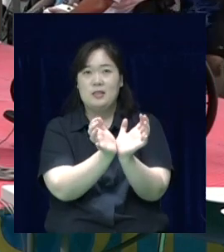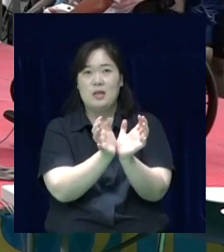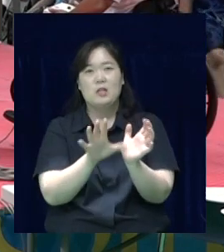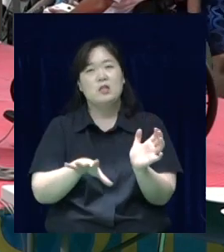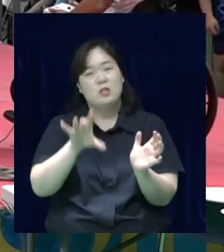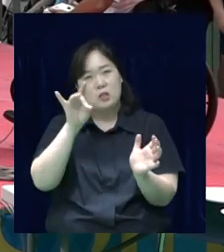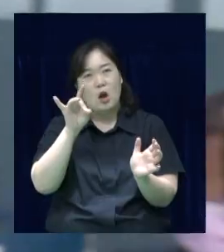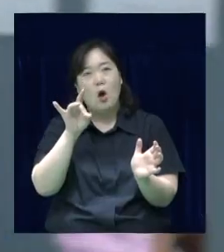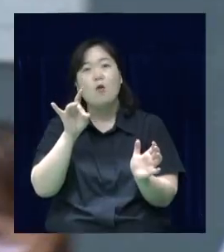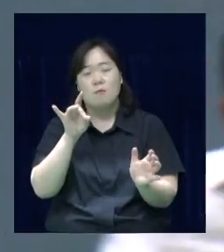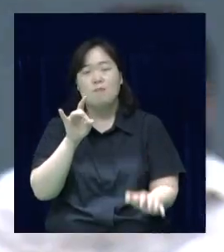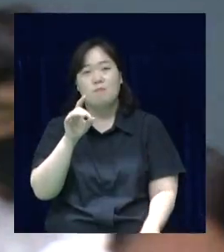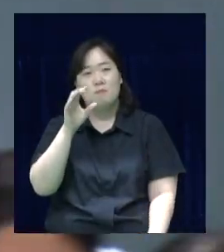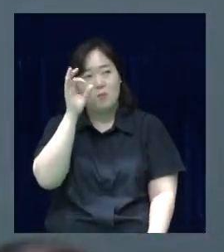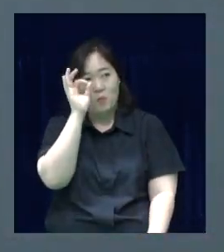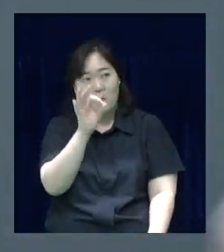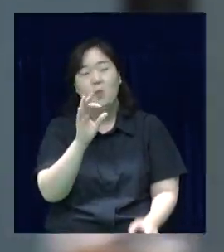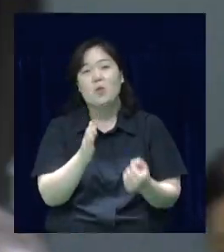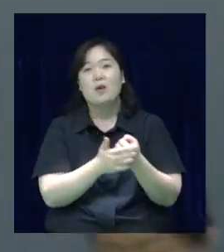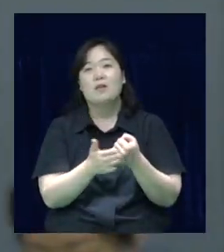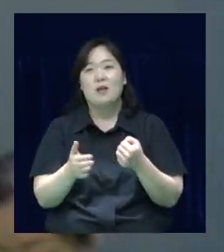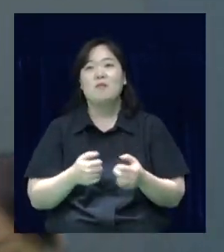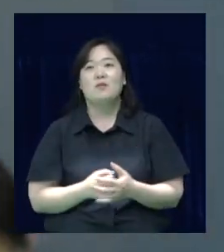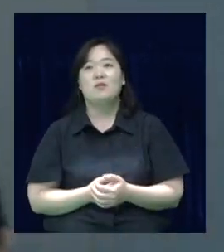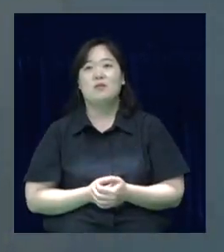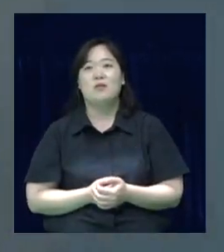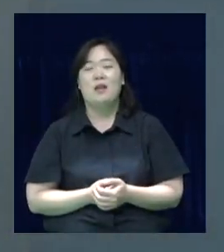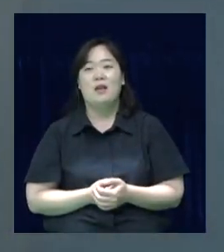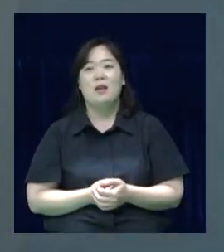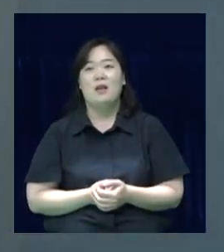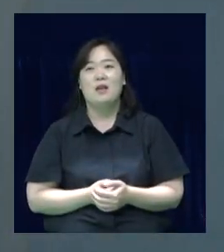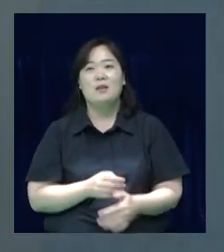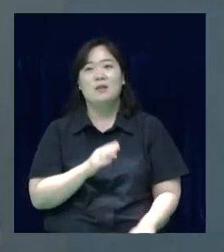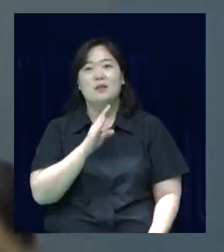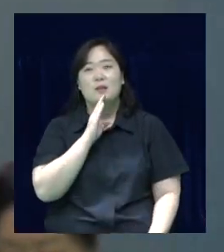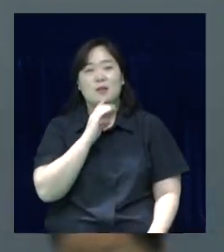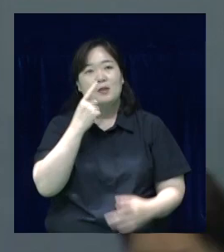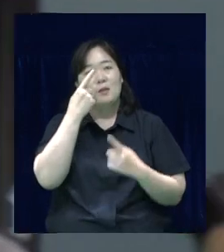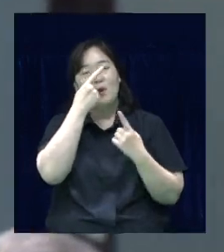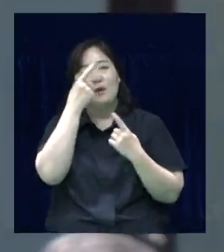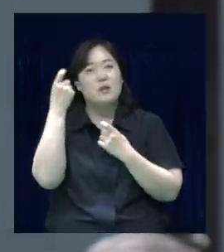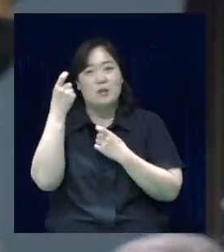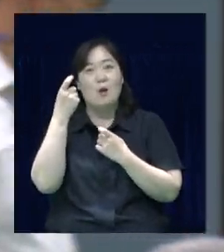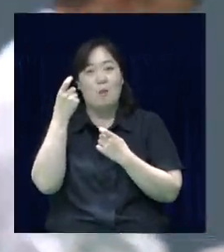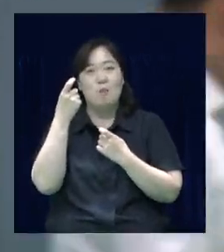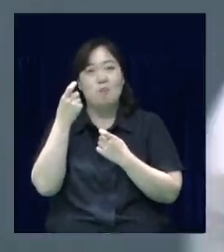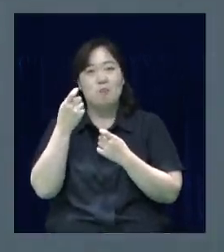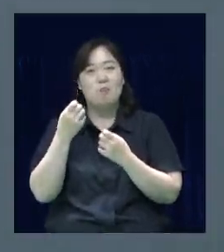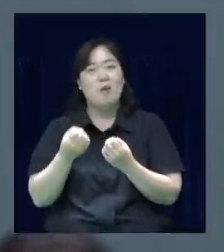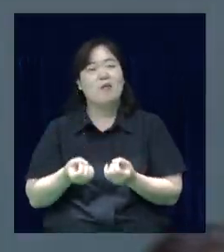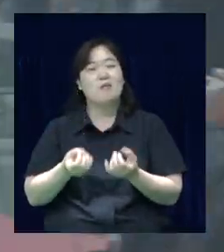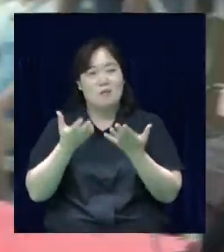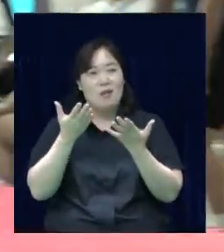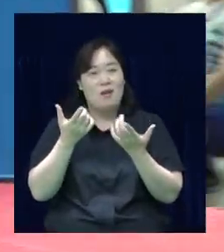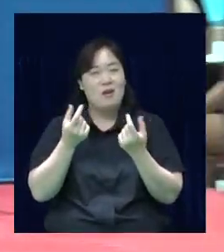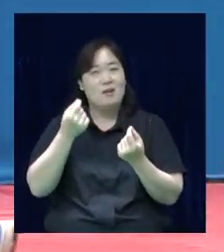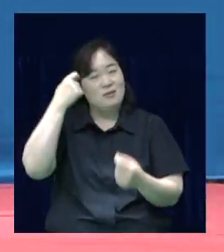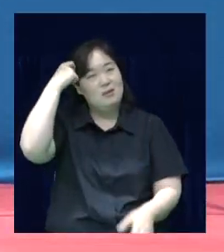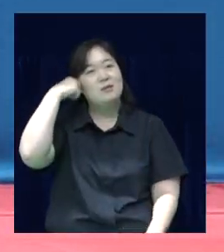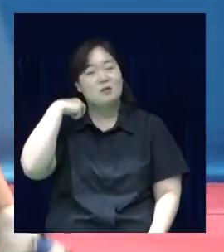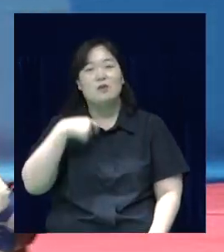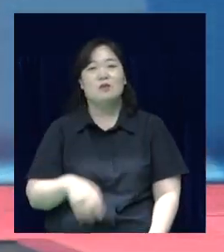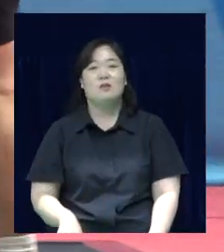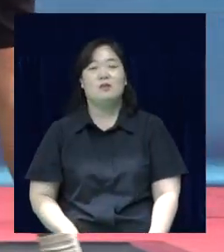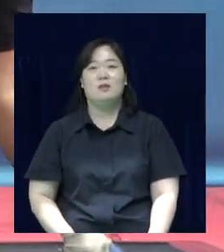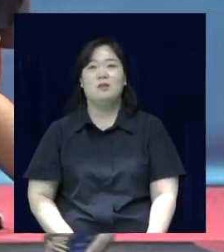처음 중계해 보는데 네. 예. 굉장히 뭐 이벤트성 어떤 성격이 강한 어떤 종목이라고 봐지고요. 네. 나름대로